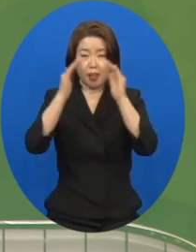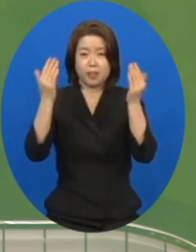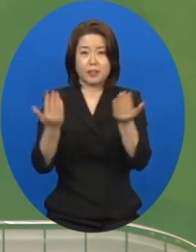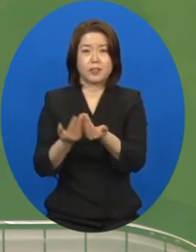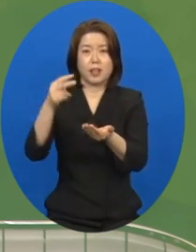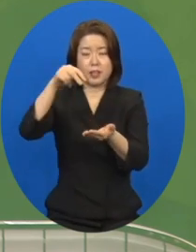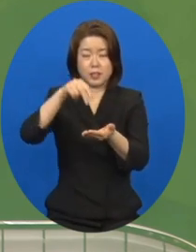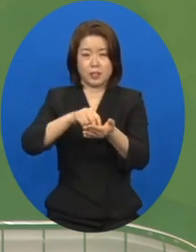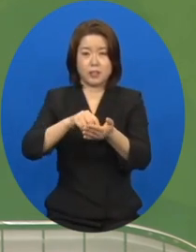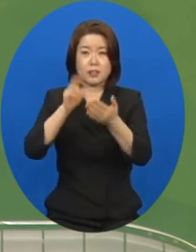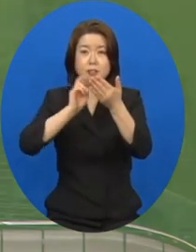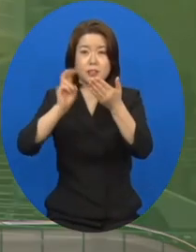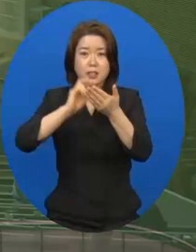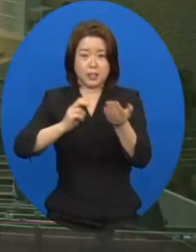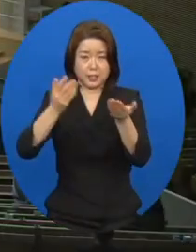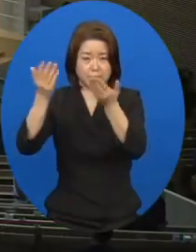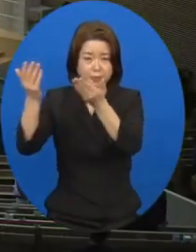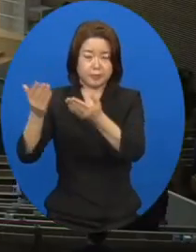일어나셔서 찬양하겠습니다.